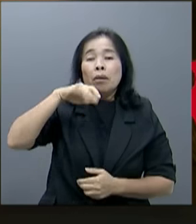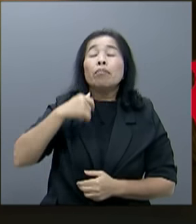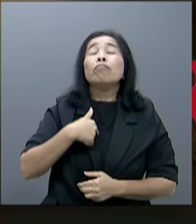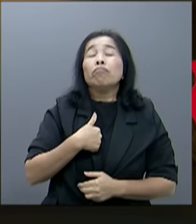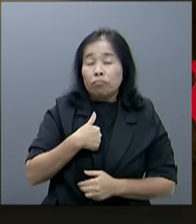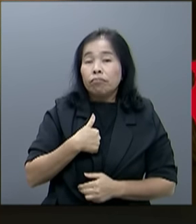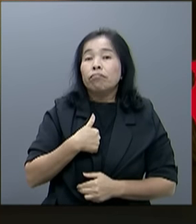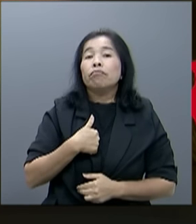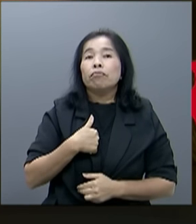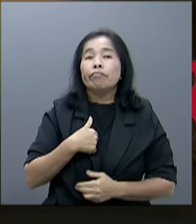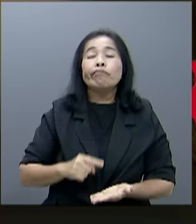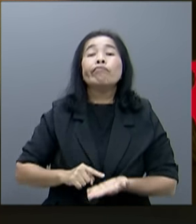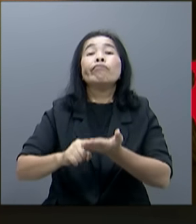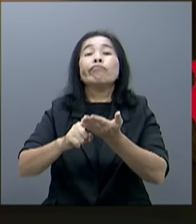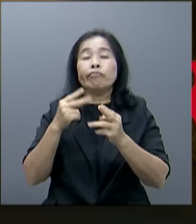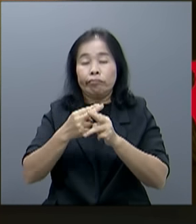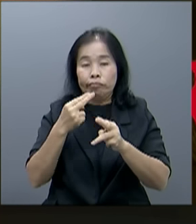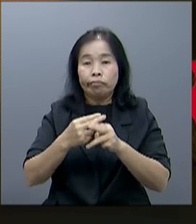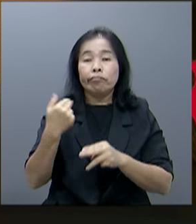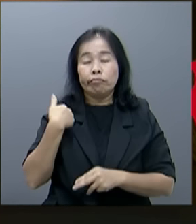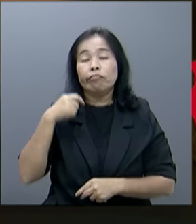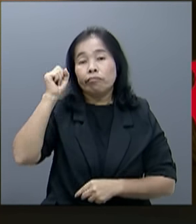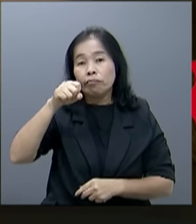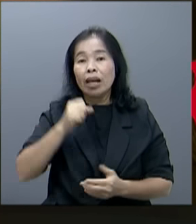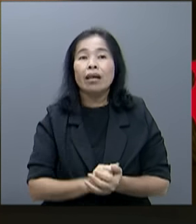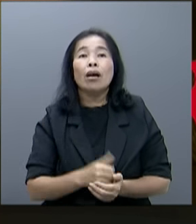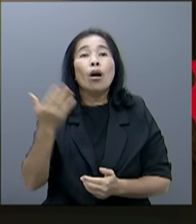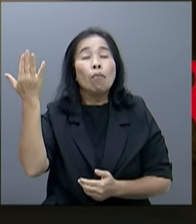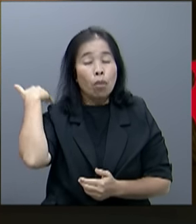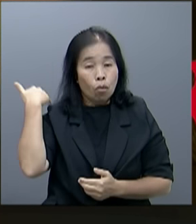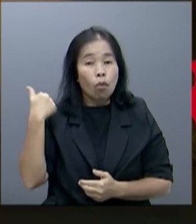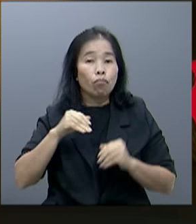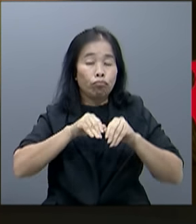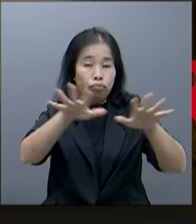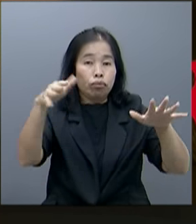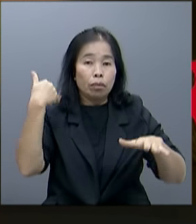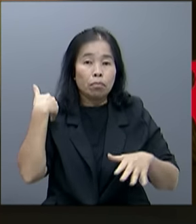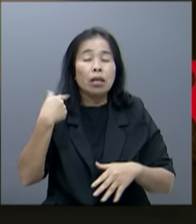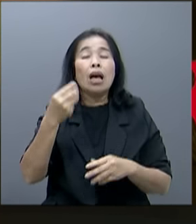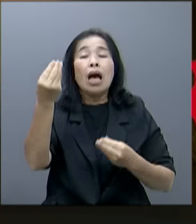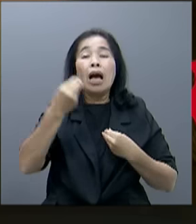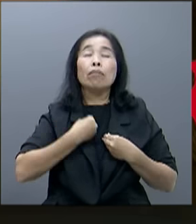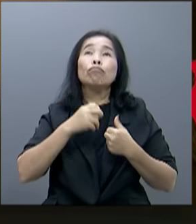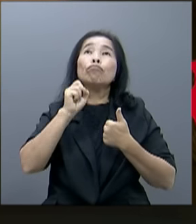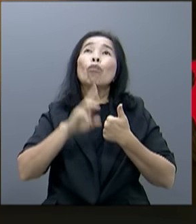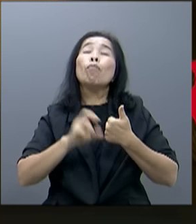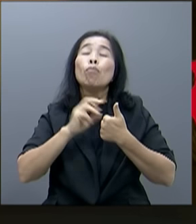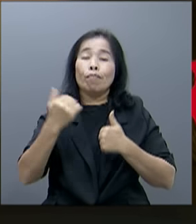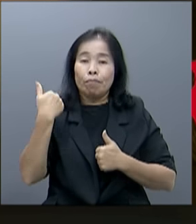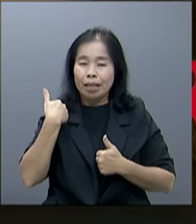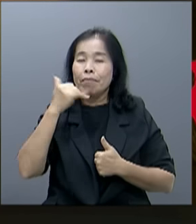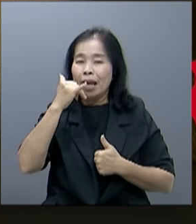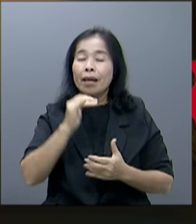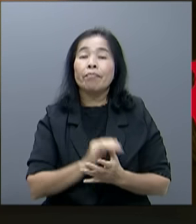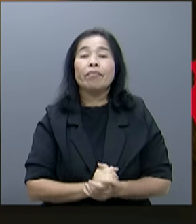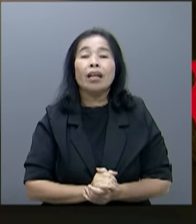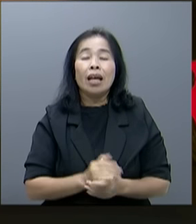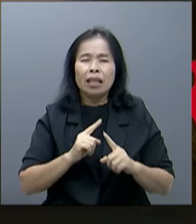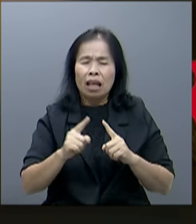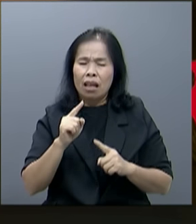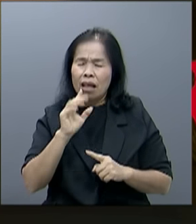ชื่อให้สภาโหวตเช่นเดียวกันค่ะแล้วก็เคยอยู่ในกระแสนายกสำรองซะด้วยแต่มีอีกสัญญาณหนึ่งค่ะที่จะต้